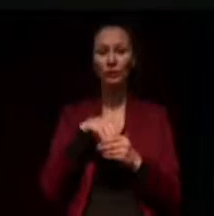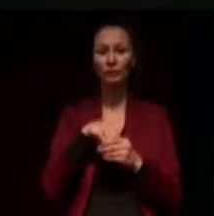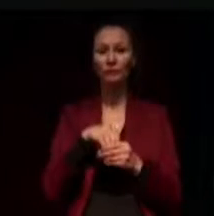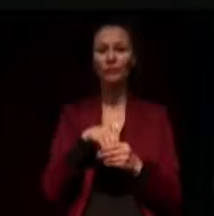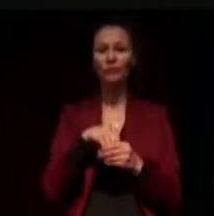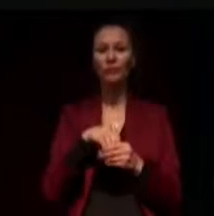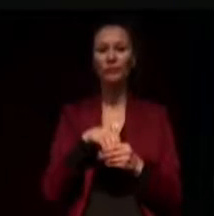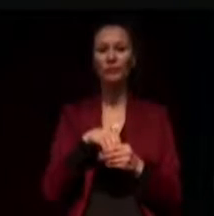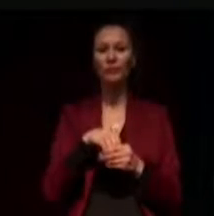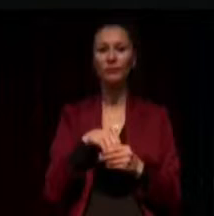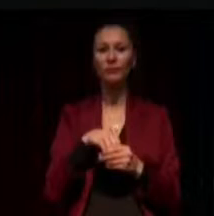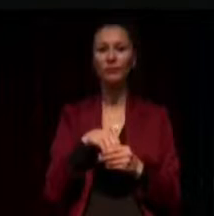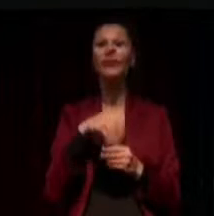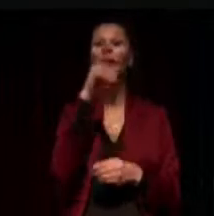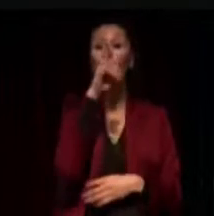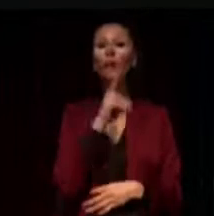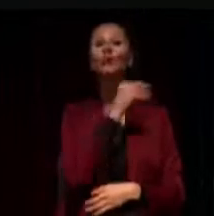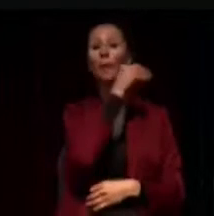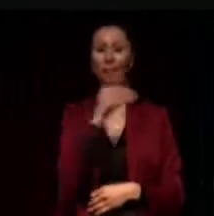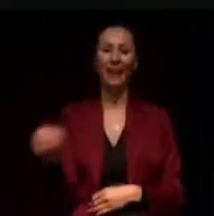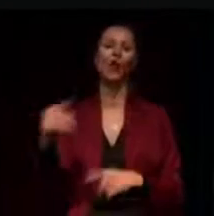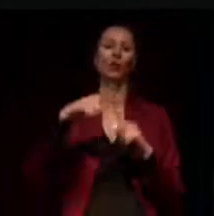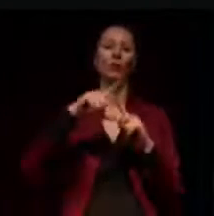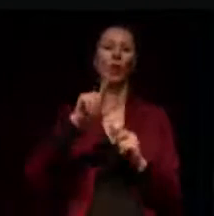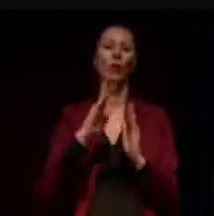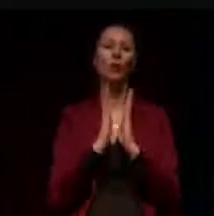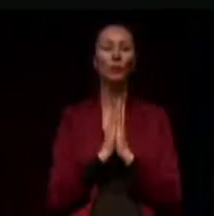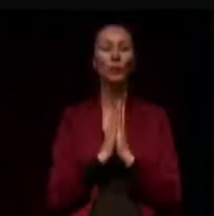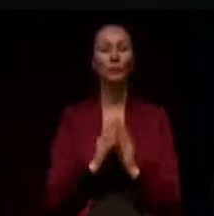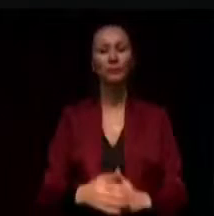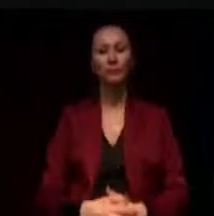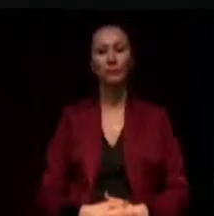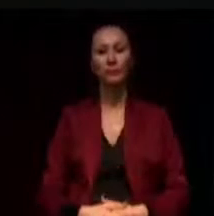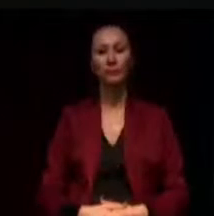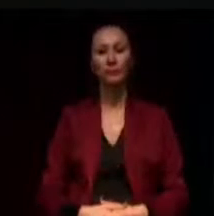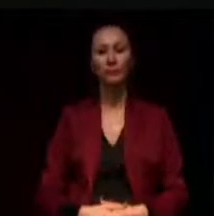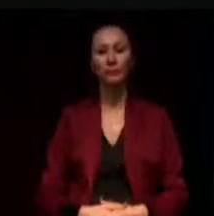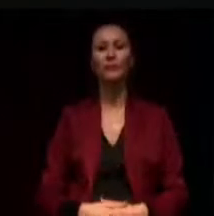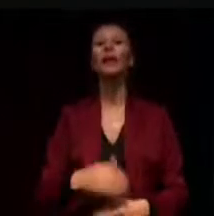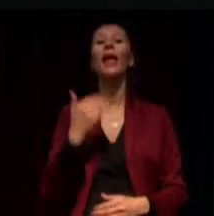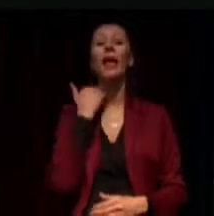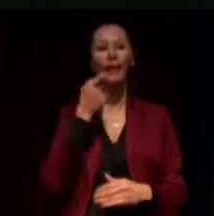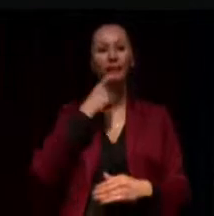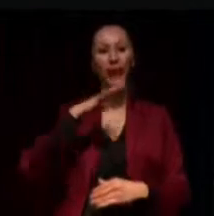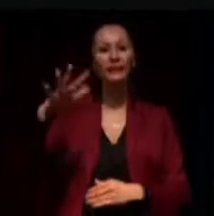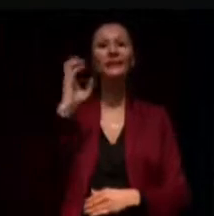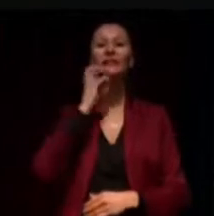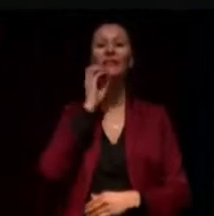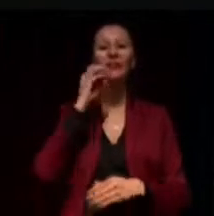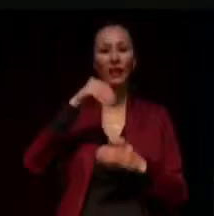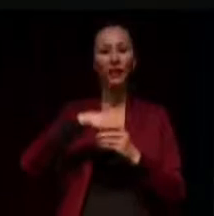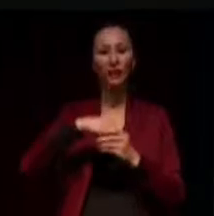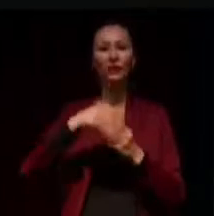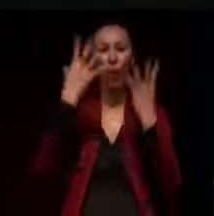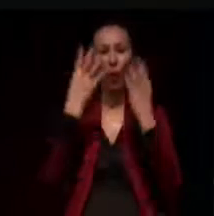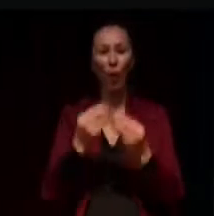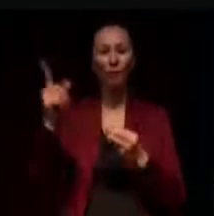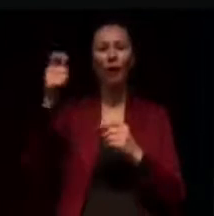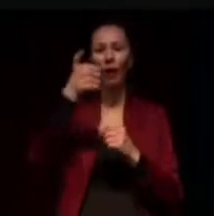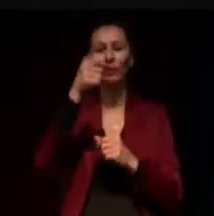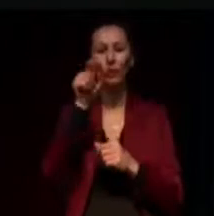milyon. 200 milyon TL özür dilerim. Ege Denizi Seferi Saraçıklarında meydana